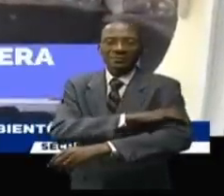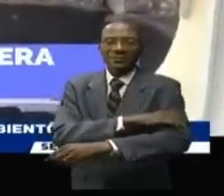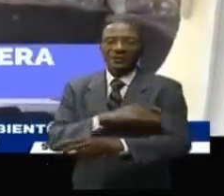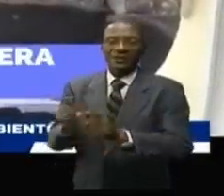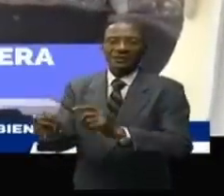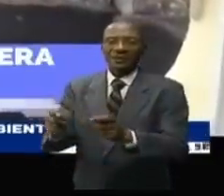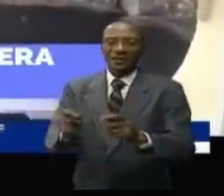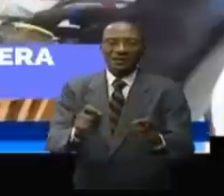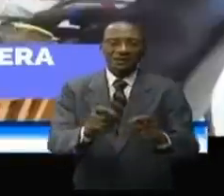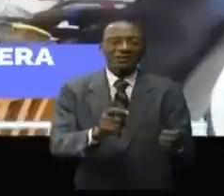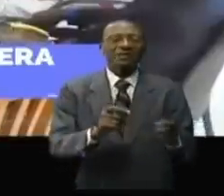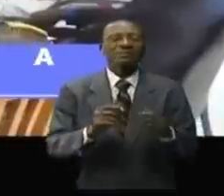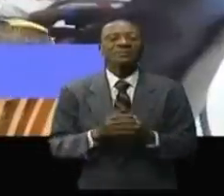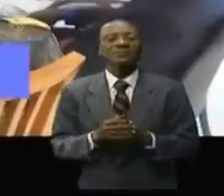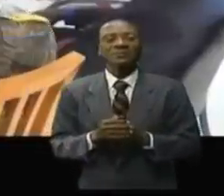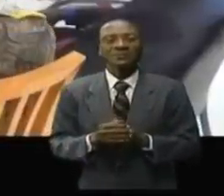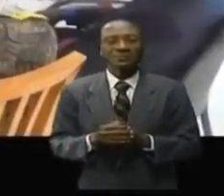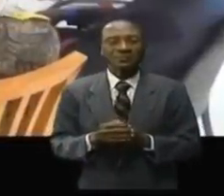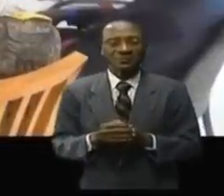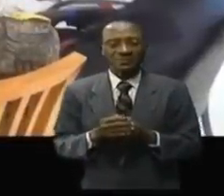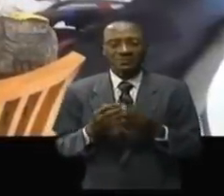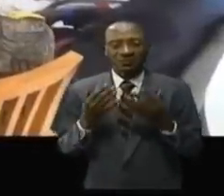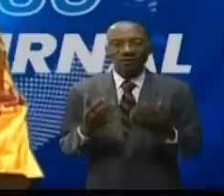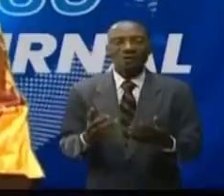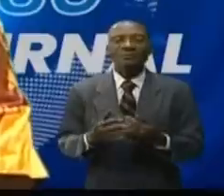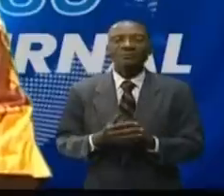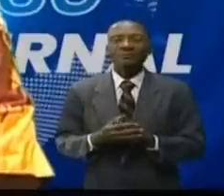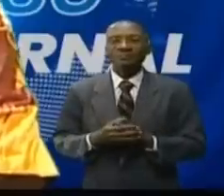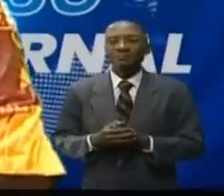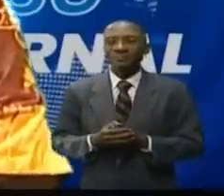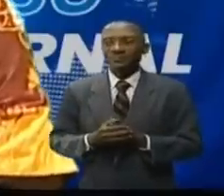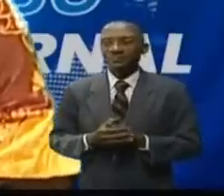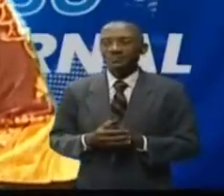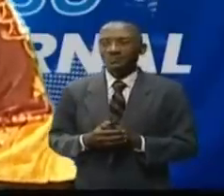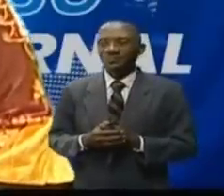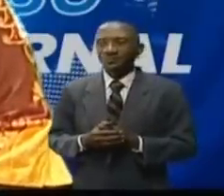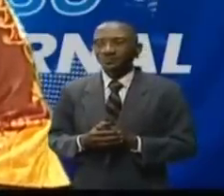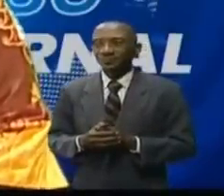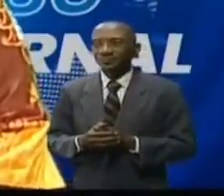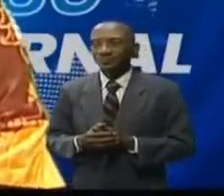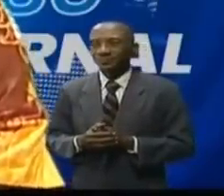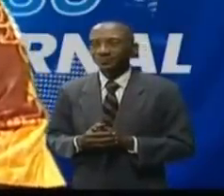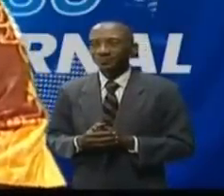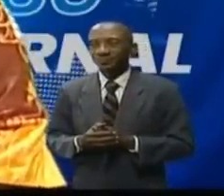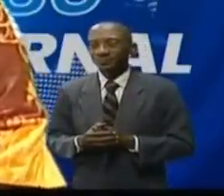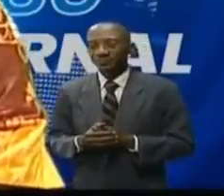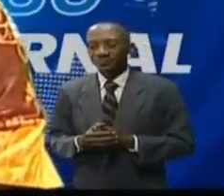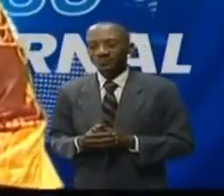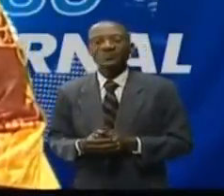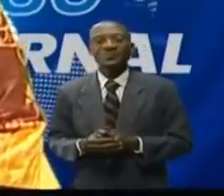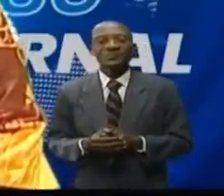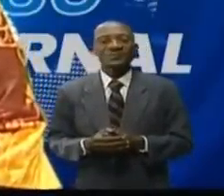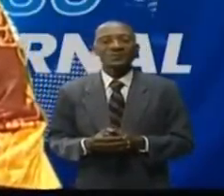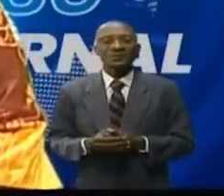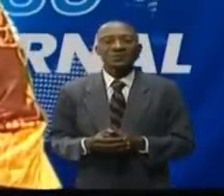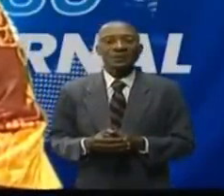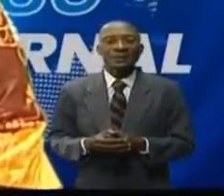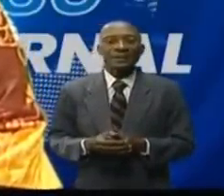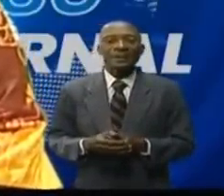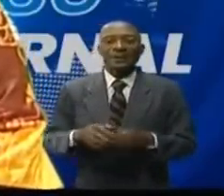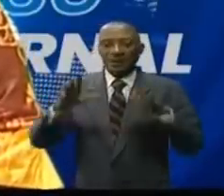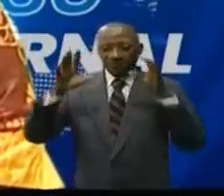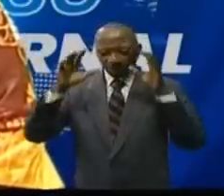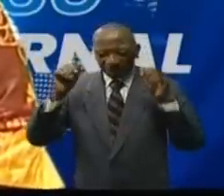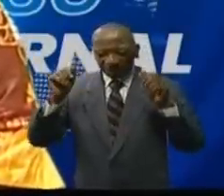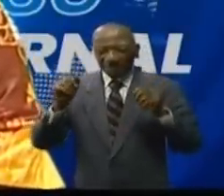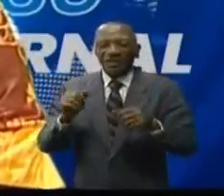pluraliste prévue pour ce lundi 21 novembre 2022. Appel à la mobilisation lancée par le chef de l'État pour faire face à la